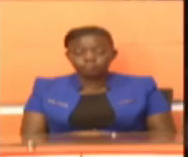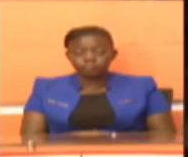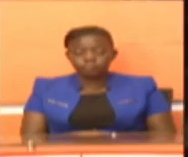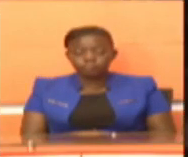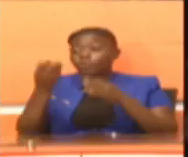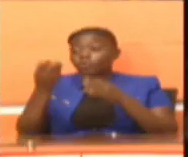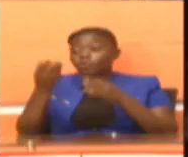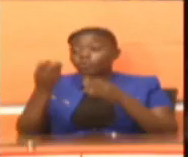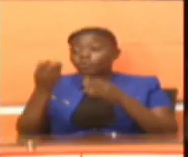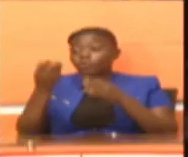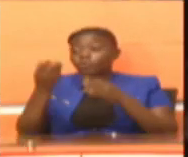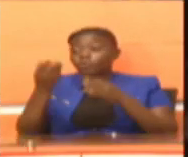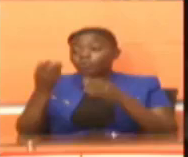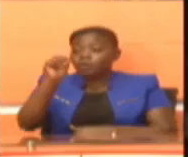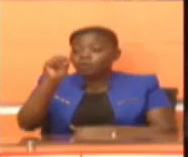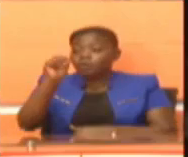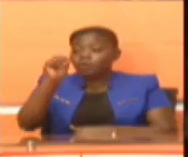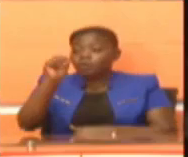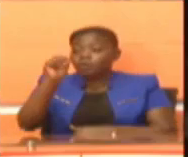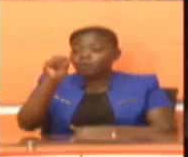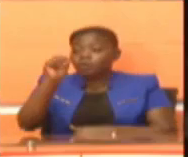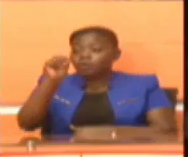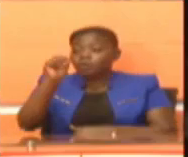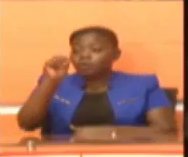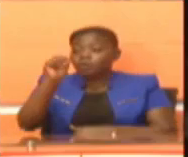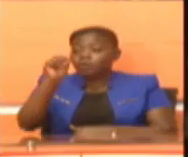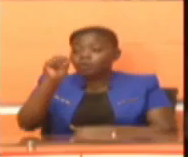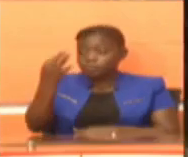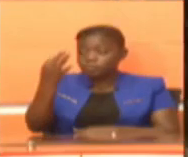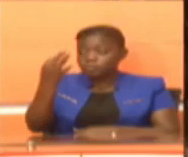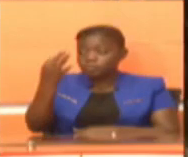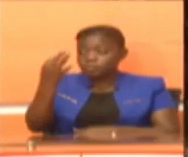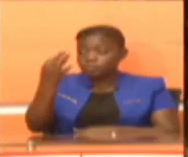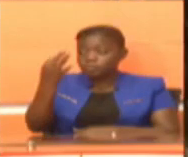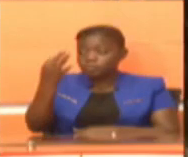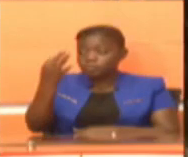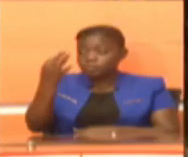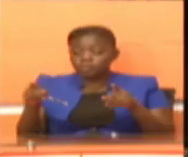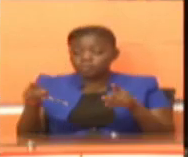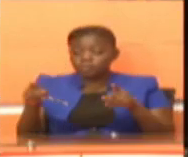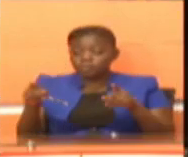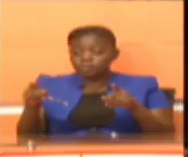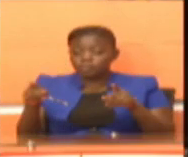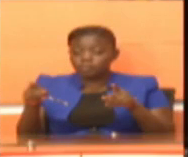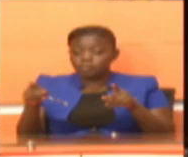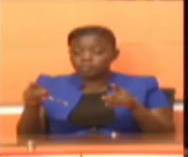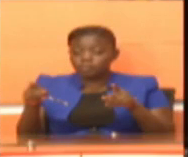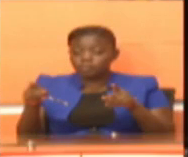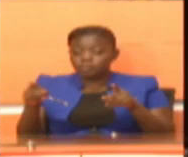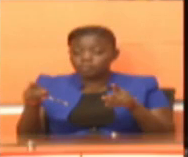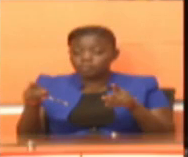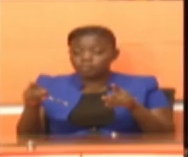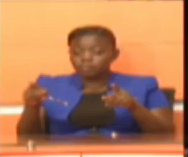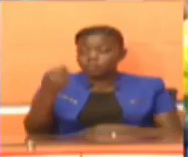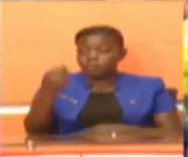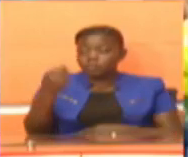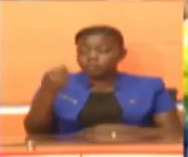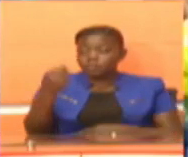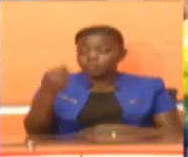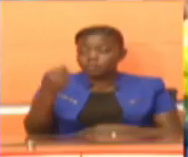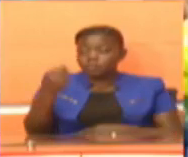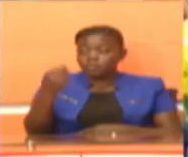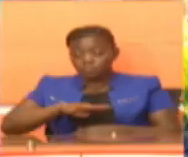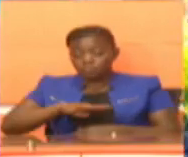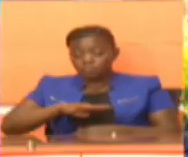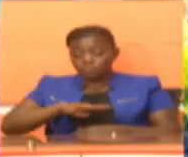Abafudde kuliko musi Abdu w'emyaka enkaga mwesatu nga yennyini mo Nansamba Kamido w'emyaka enkaga Nalwadda Fatuma w'emyaka